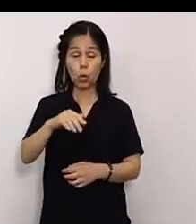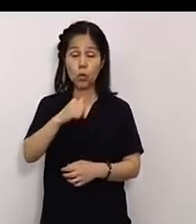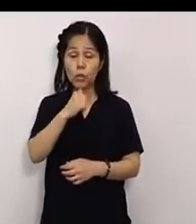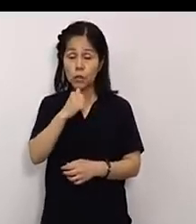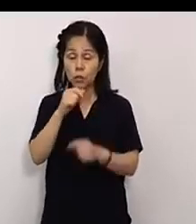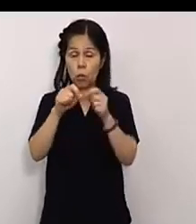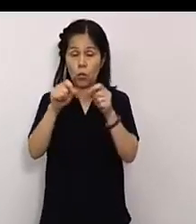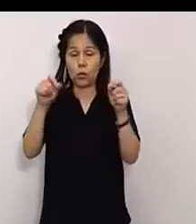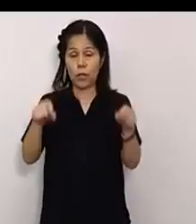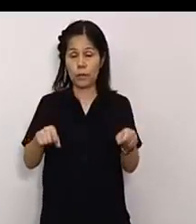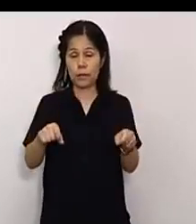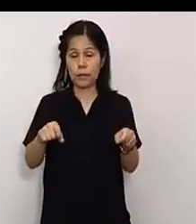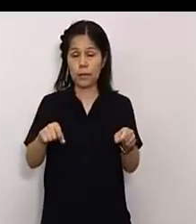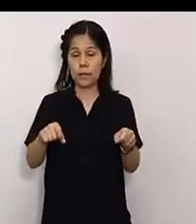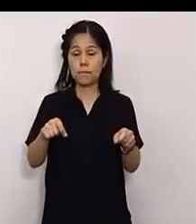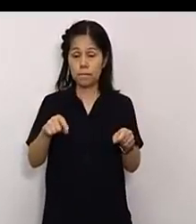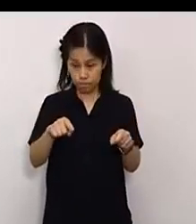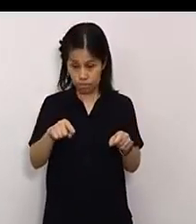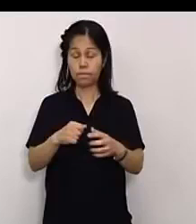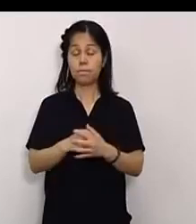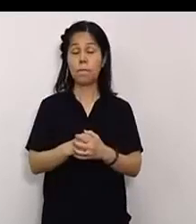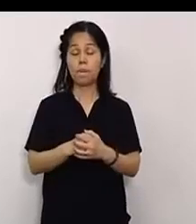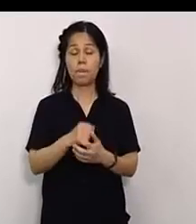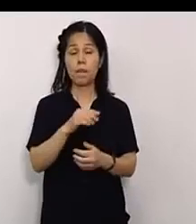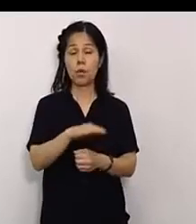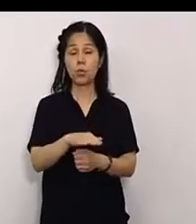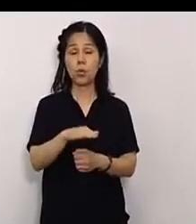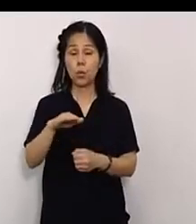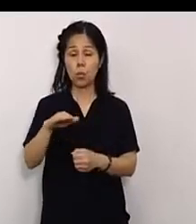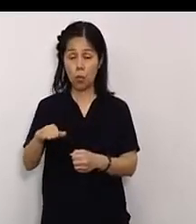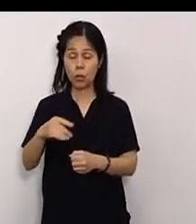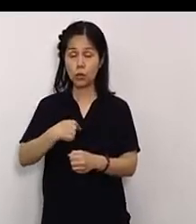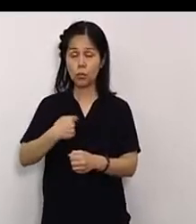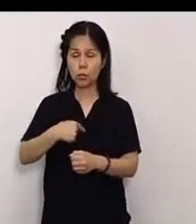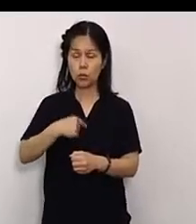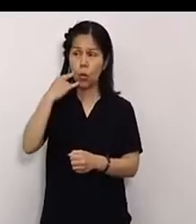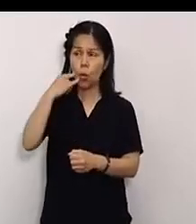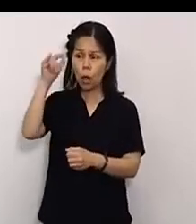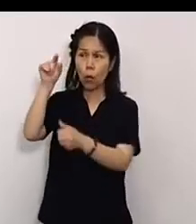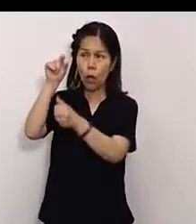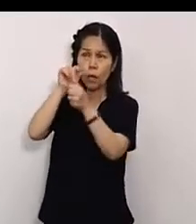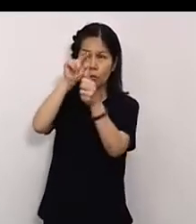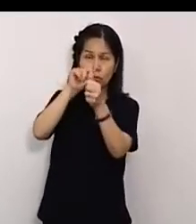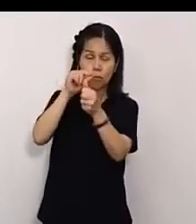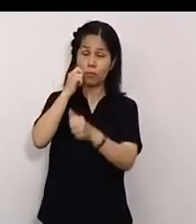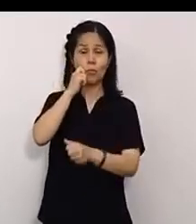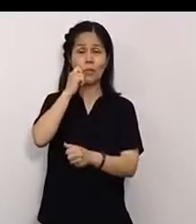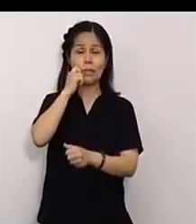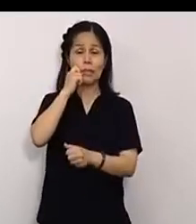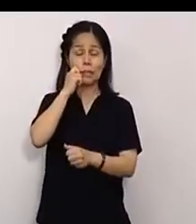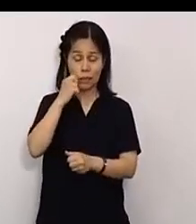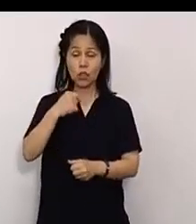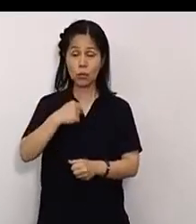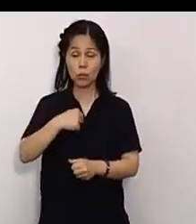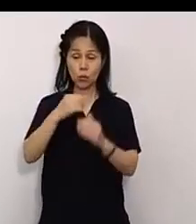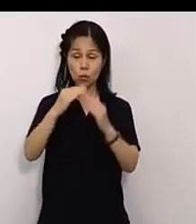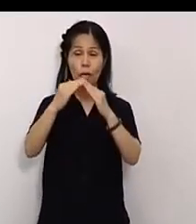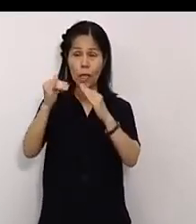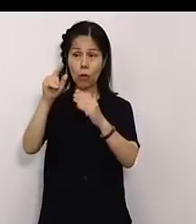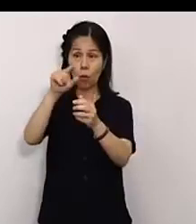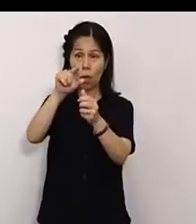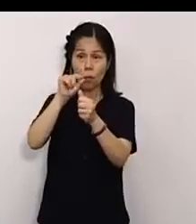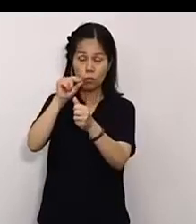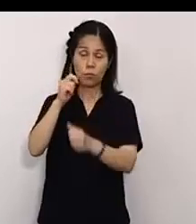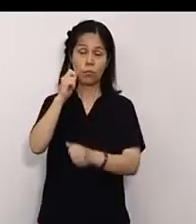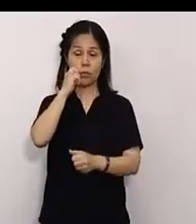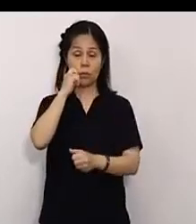関して言えば、子どもっていうのは自分の親を選べないですね。自分が生まれる家庭を選べないですよ